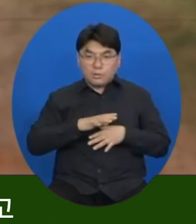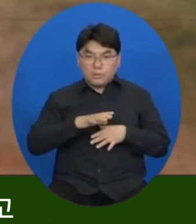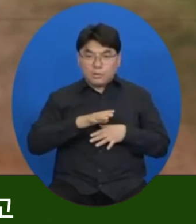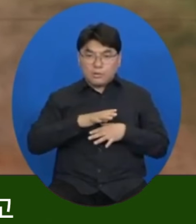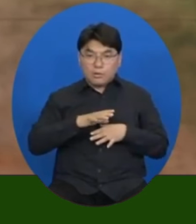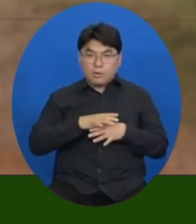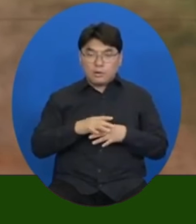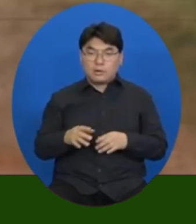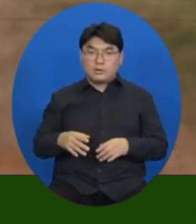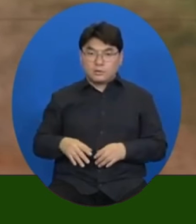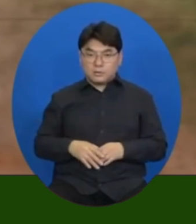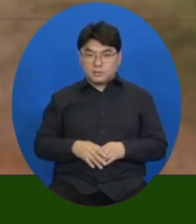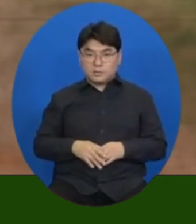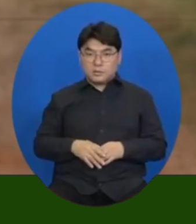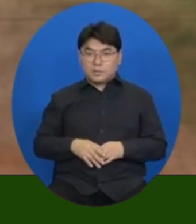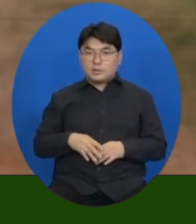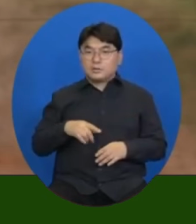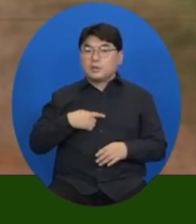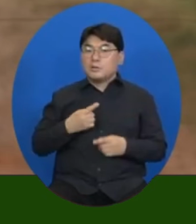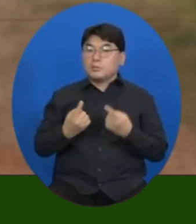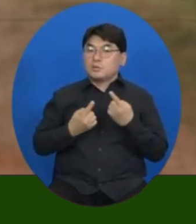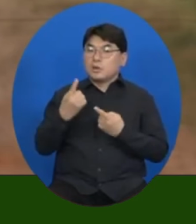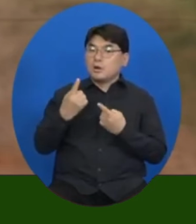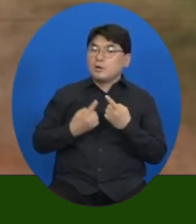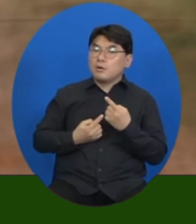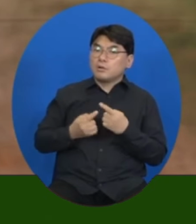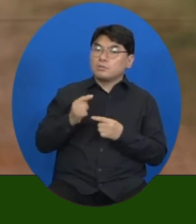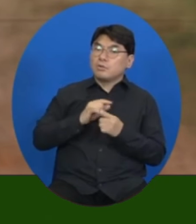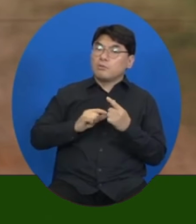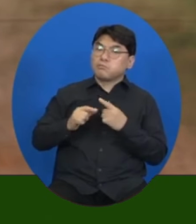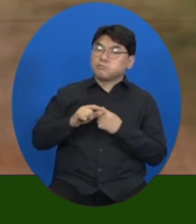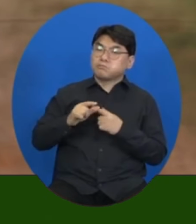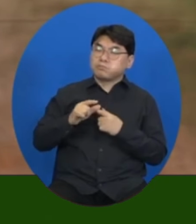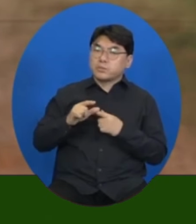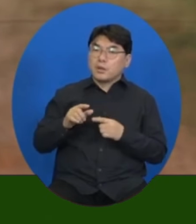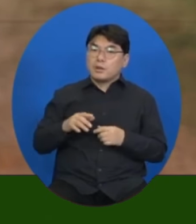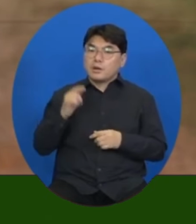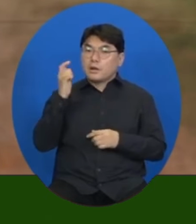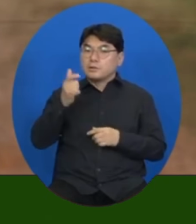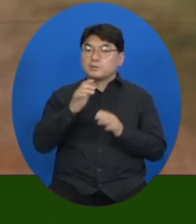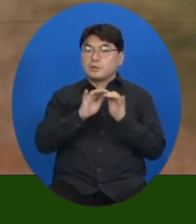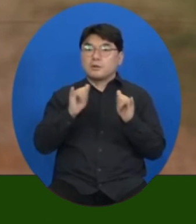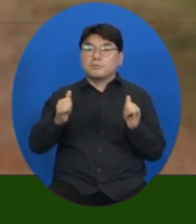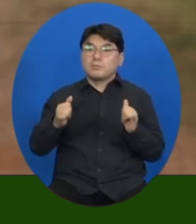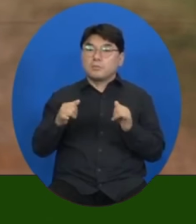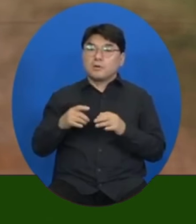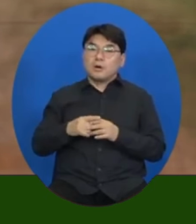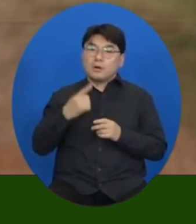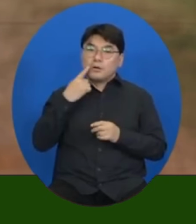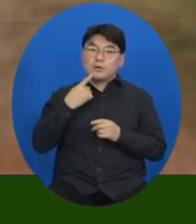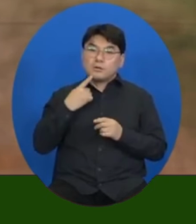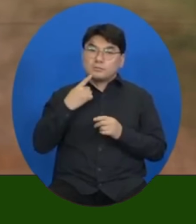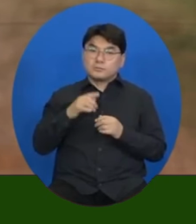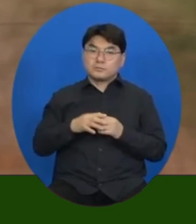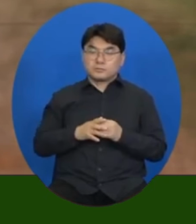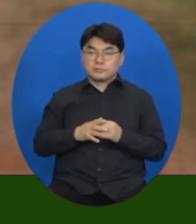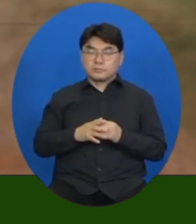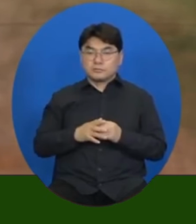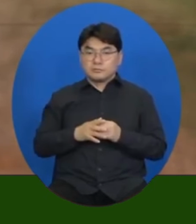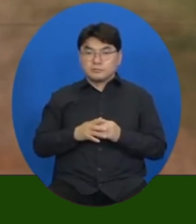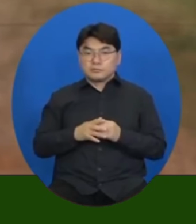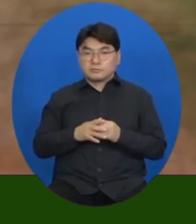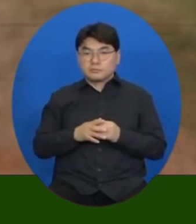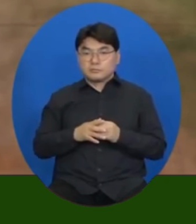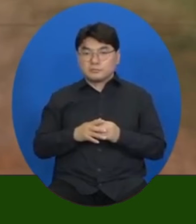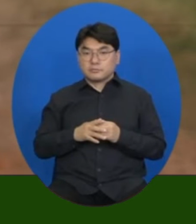눌리고 그렇지 못한 사람들 보면 우월감을 가졌다가 막 왔다갔다 하는 것이죠 지금이 본문에 사두개인들이